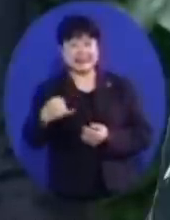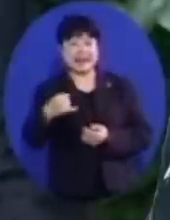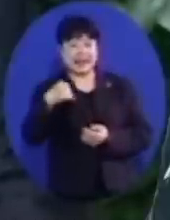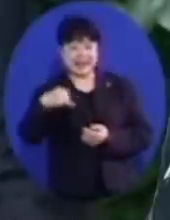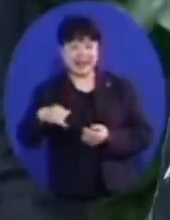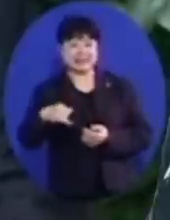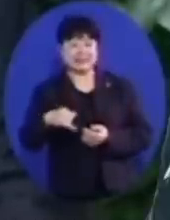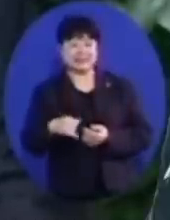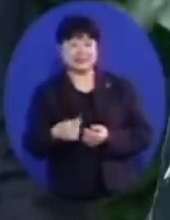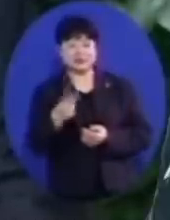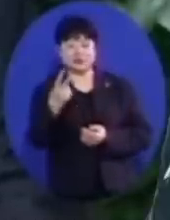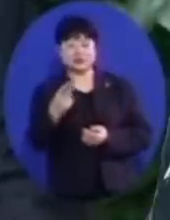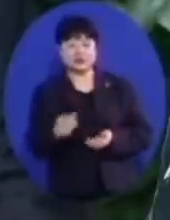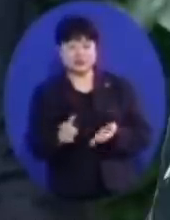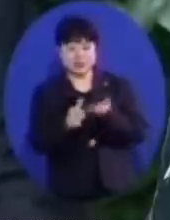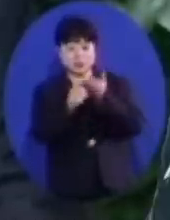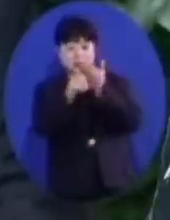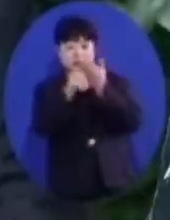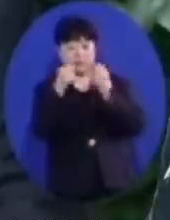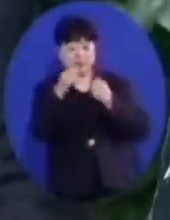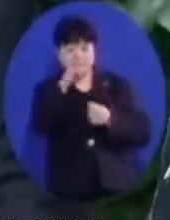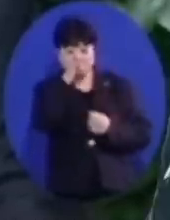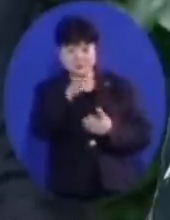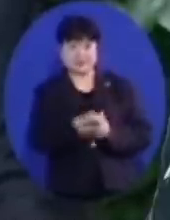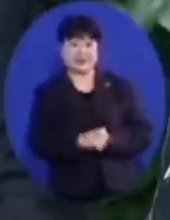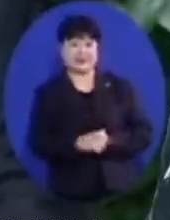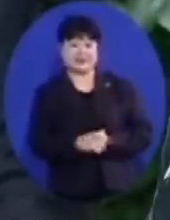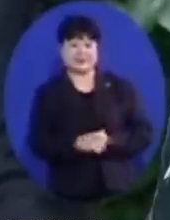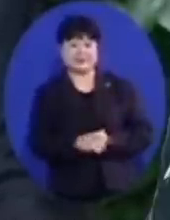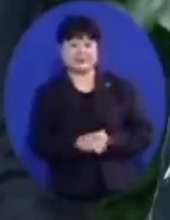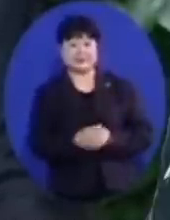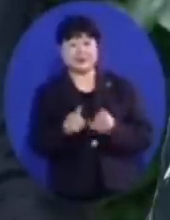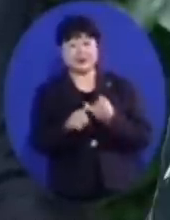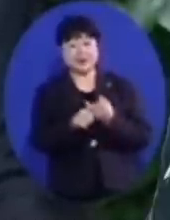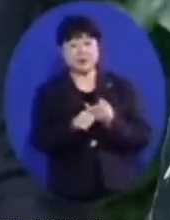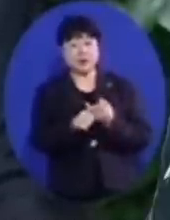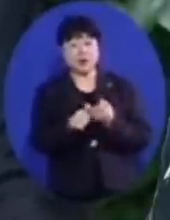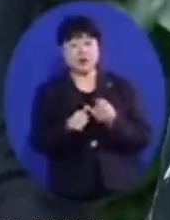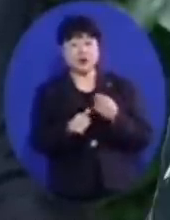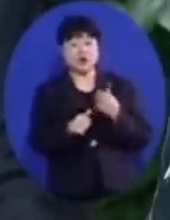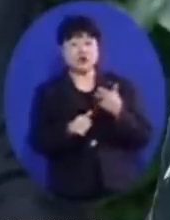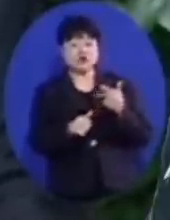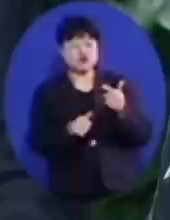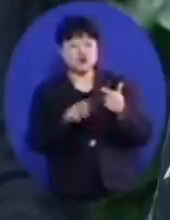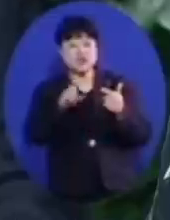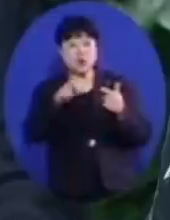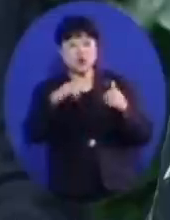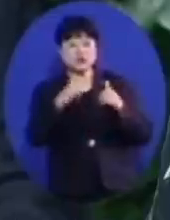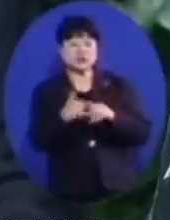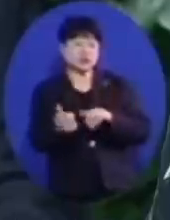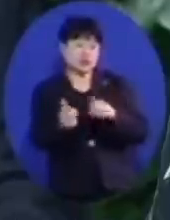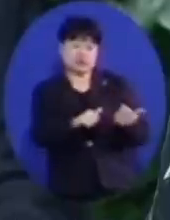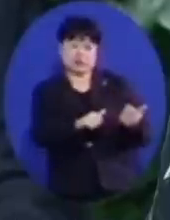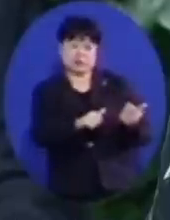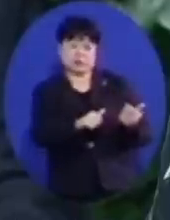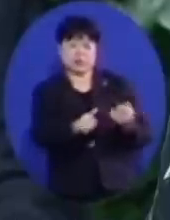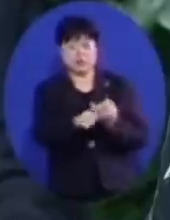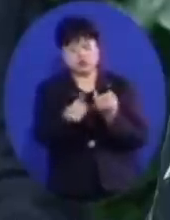딸 아들 오누이를 키우면서 살았습니다 남편은 6.25 사변 때 전투에 나가서 전사했습니다